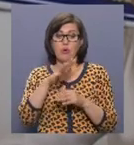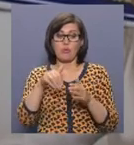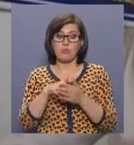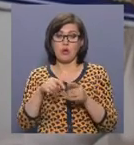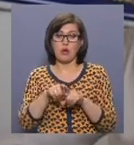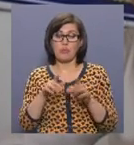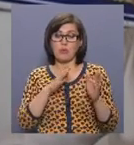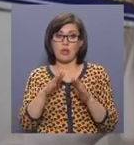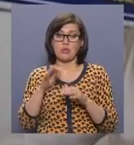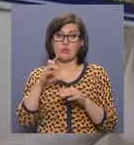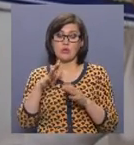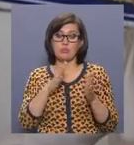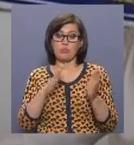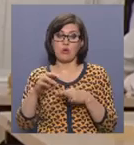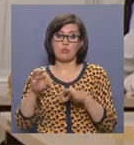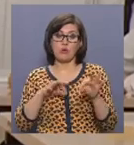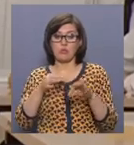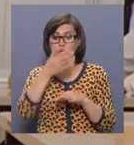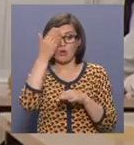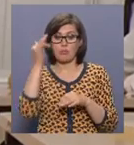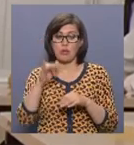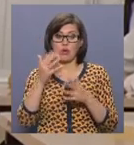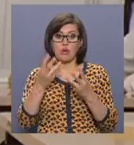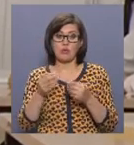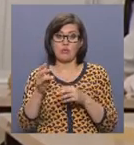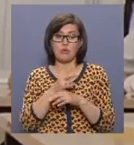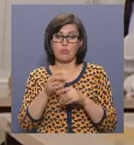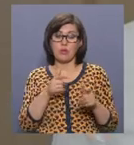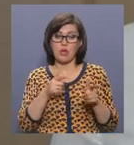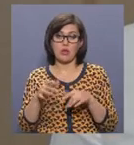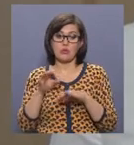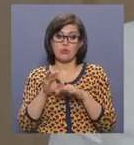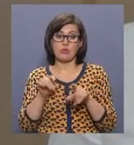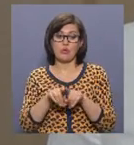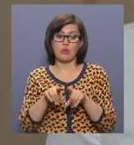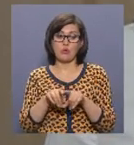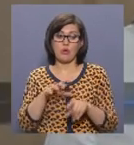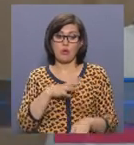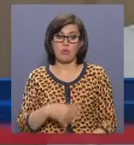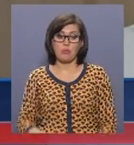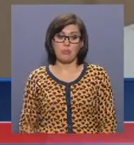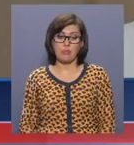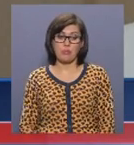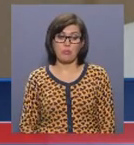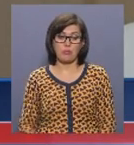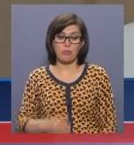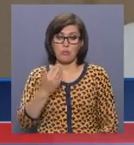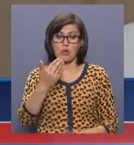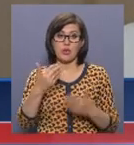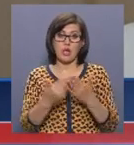дейін қалыптасқан тестілеу жүйесінде ұмытпапты. Күн түн демей дайындық үстінде екен. негізінен бұл жаңа